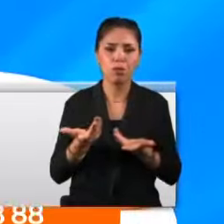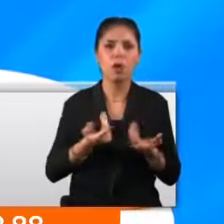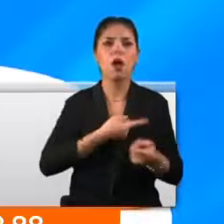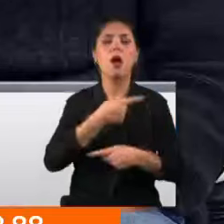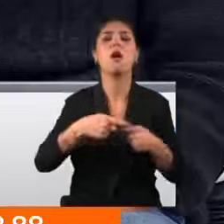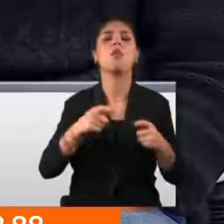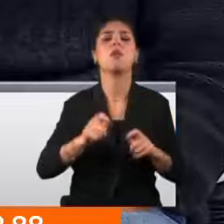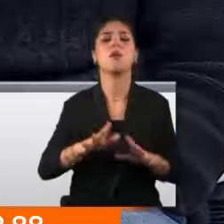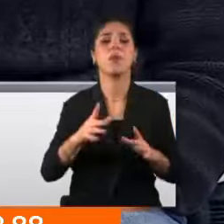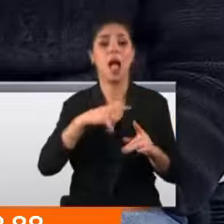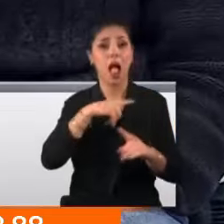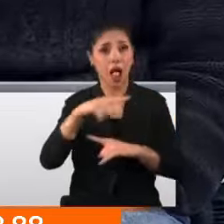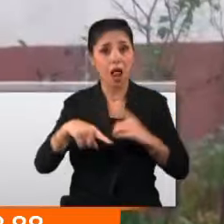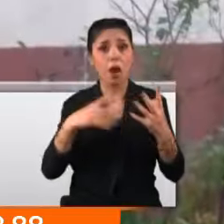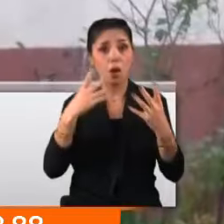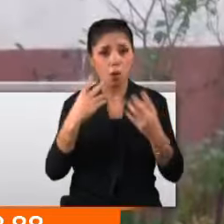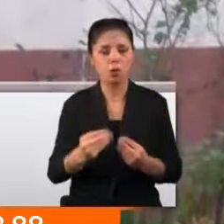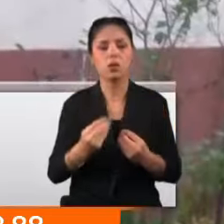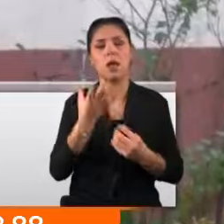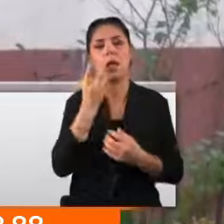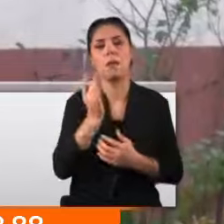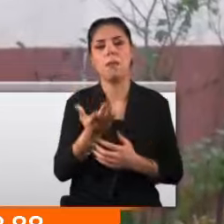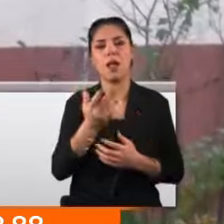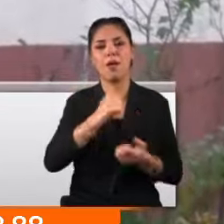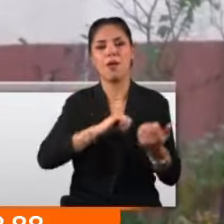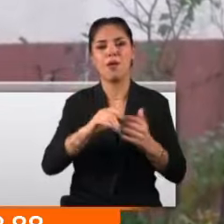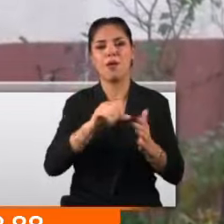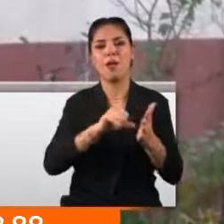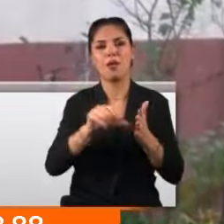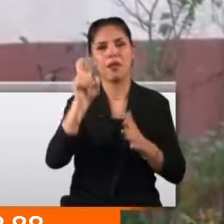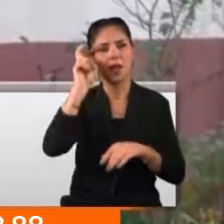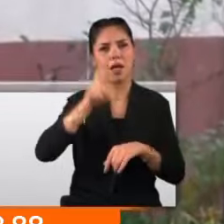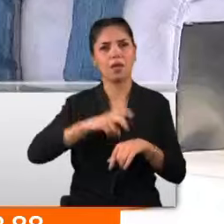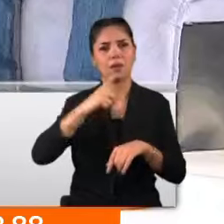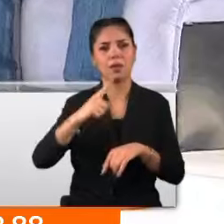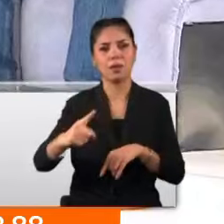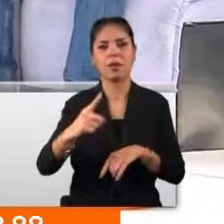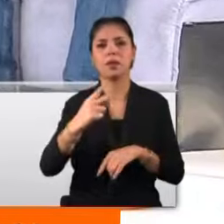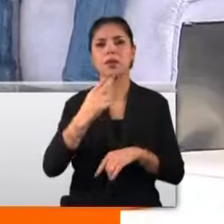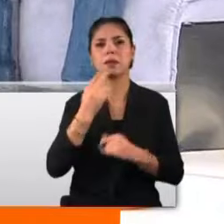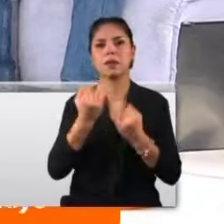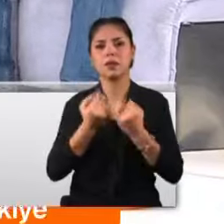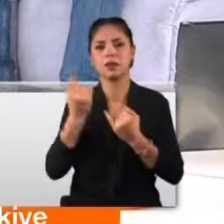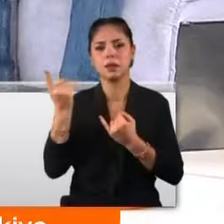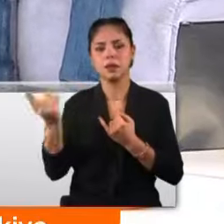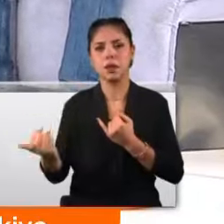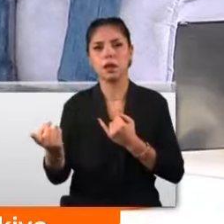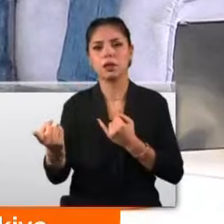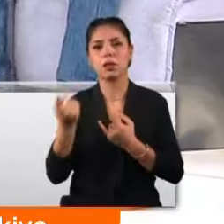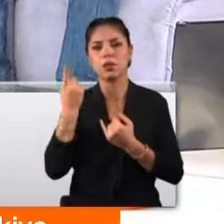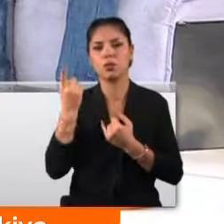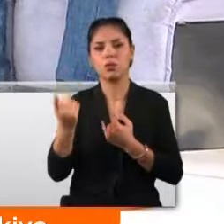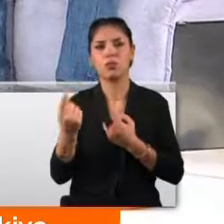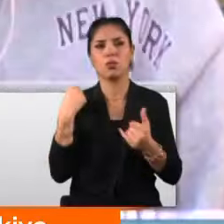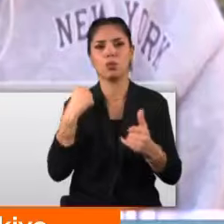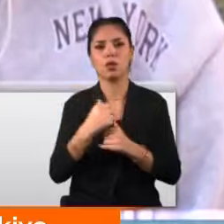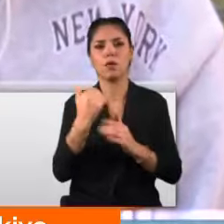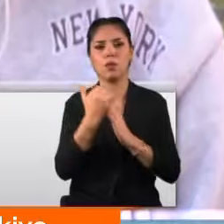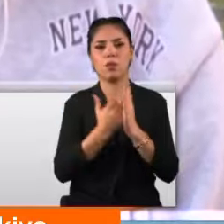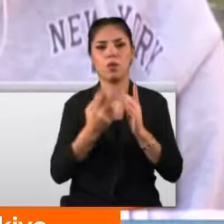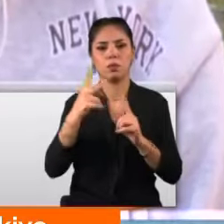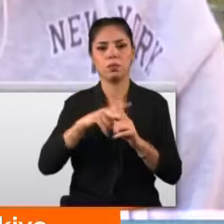aramamışsınız. Arayan insanın tavrı bellidir. Olay gününü hatırladığını iddia eden kayıp kızın kardeşi Havva Nur Gül bu kez yayındaydı.